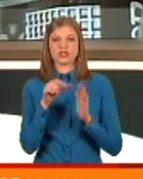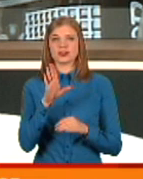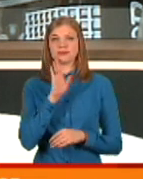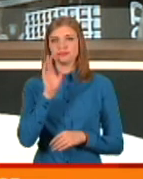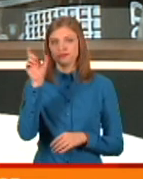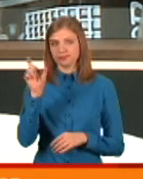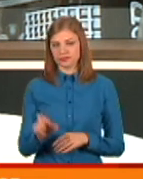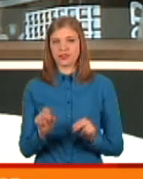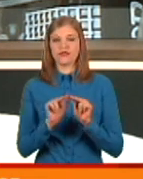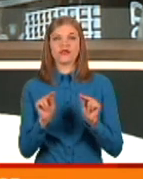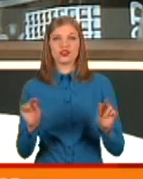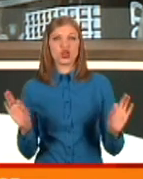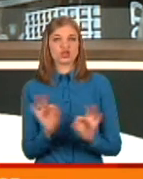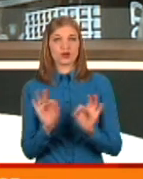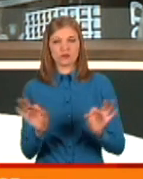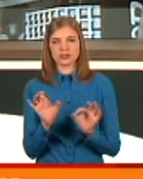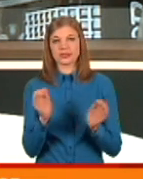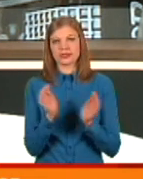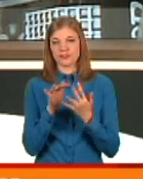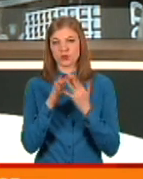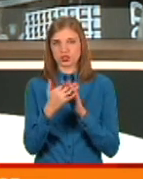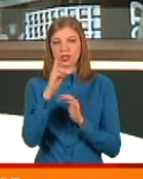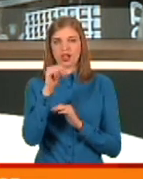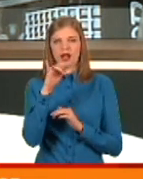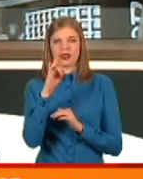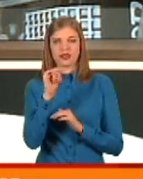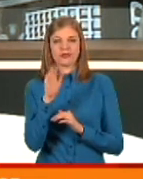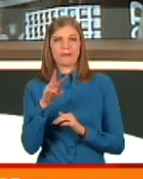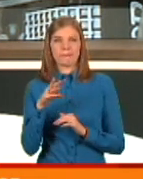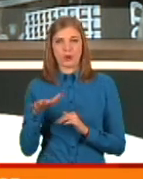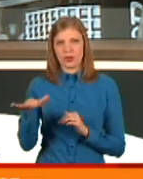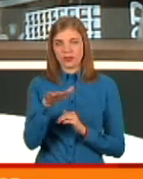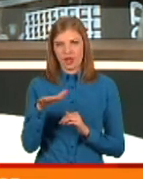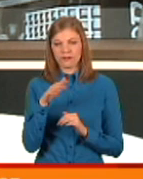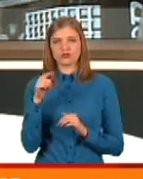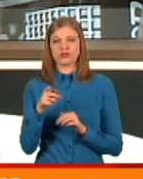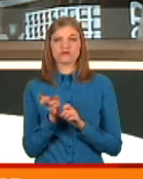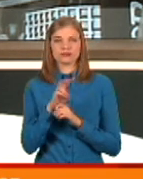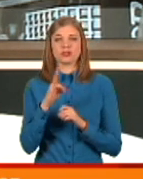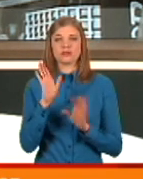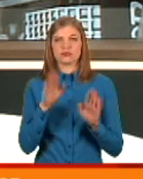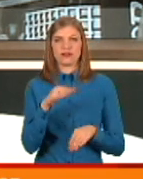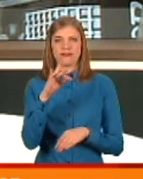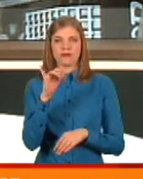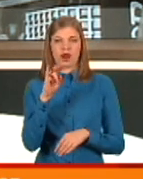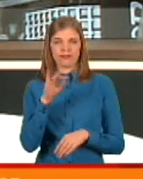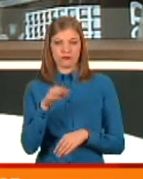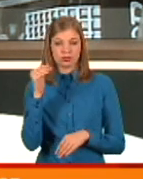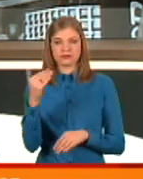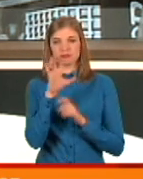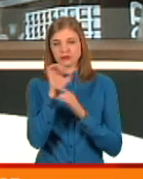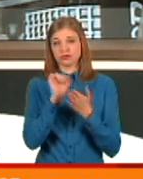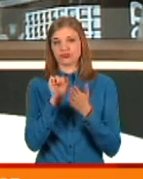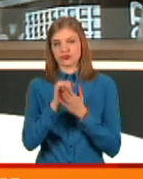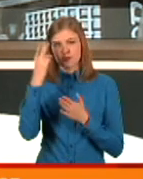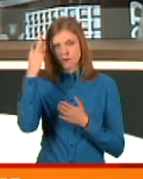Лариса Михальцова, викладачка музики з невеличкого села Калинівка, що на Миколаївщині, підкорила подіум у Франкфурті. Її світлини друкують